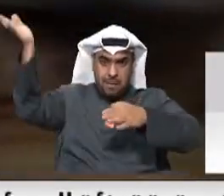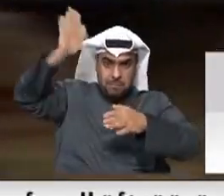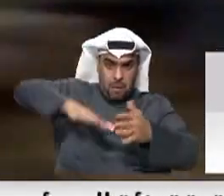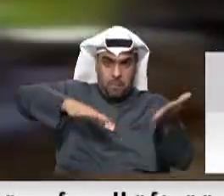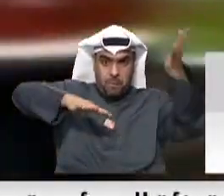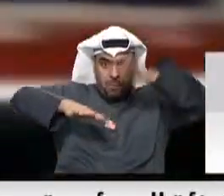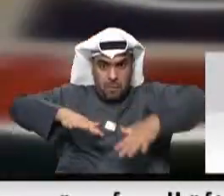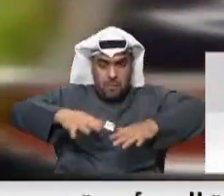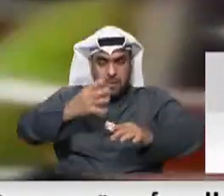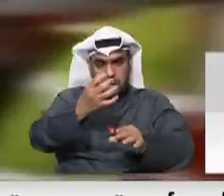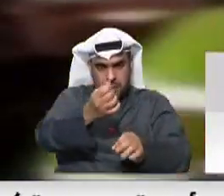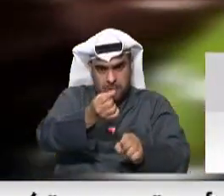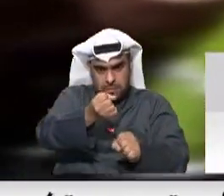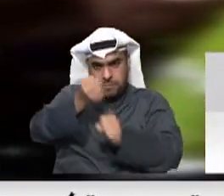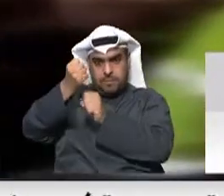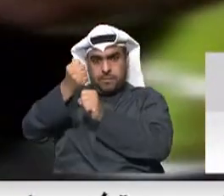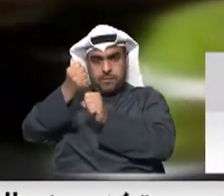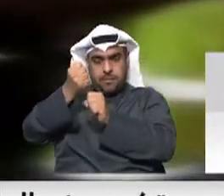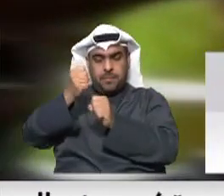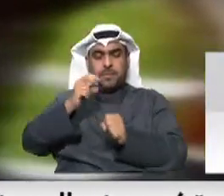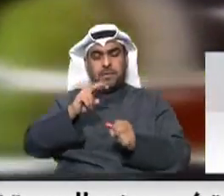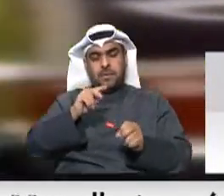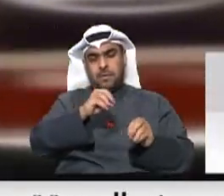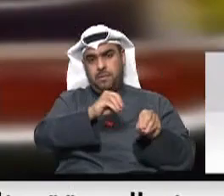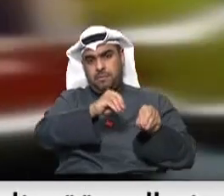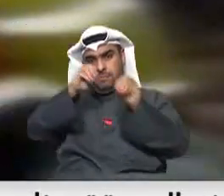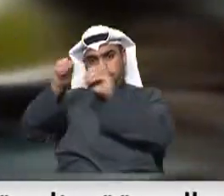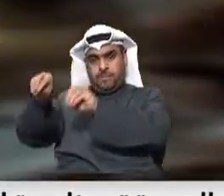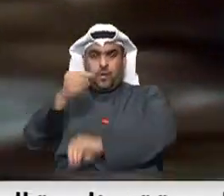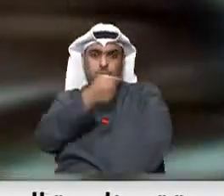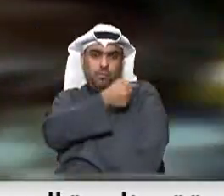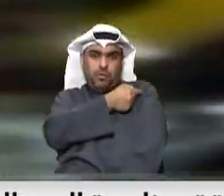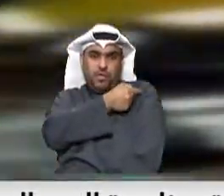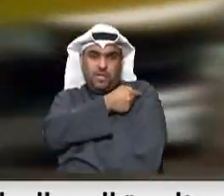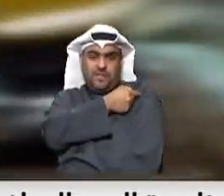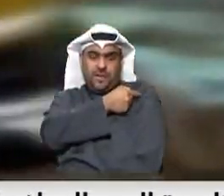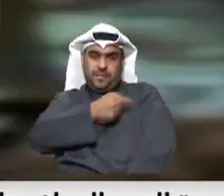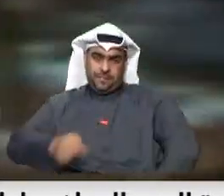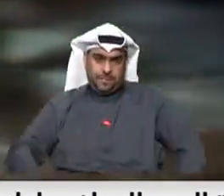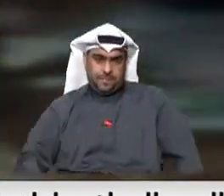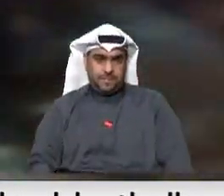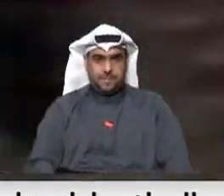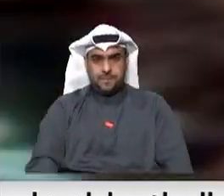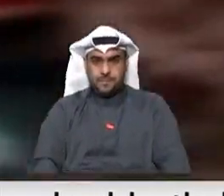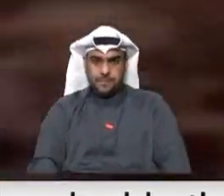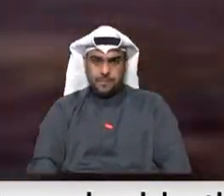سلمتها إلى طواقم الإسعاف لنقلها إلى المستشفى لتلقي العلاج.